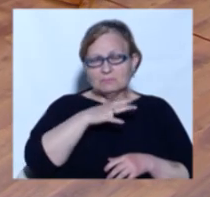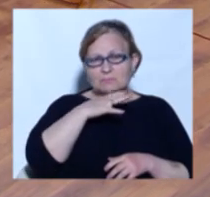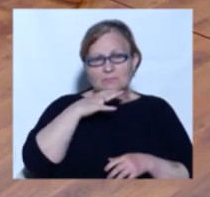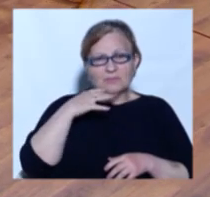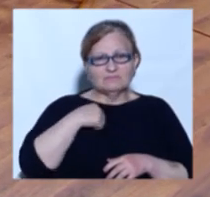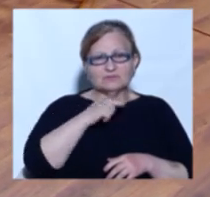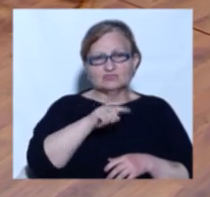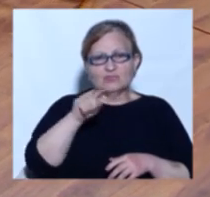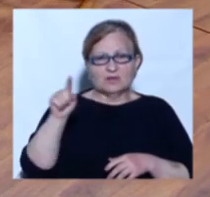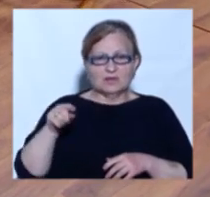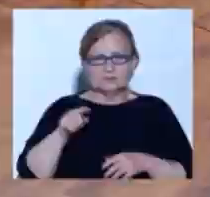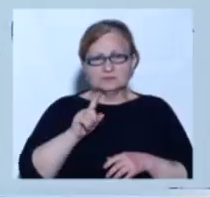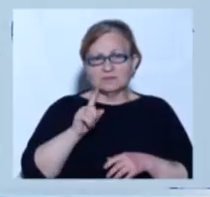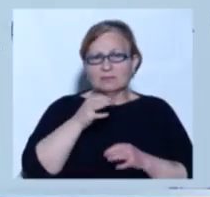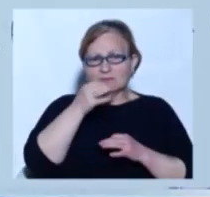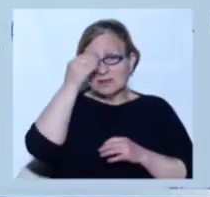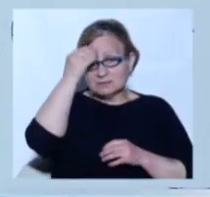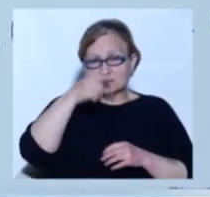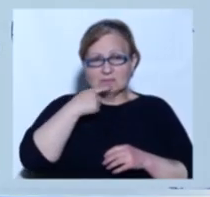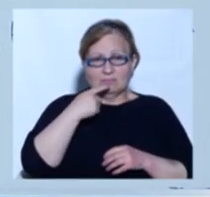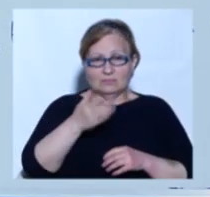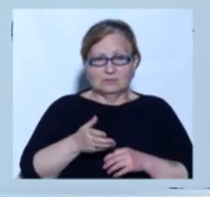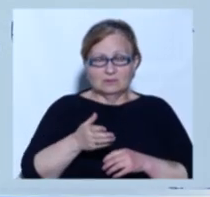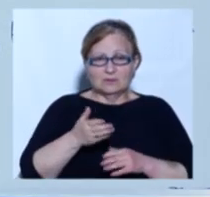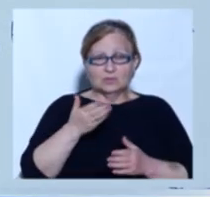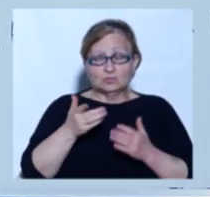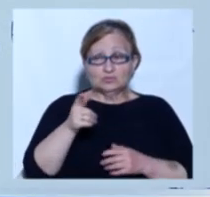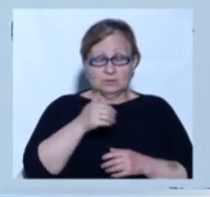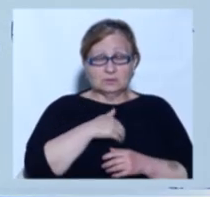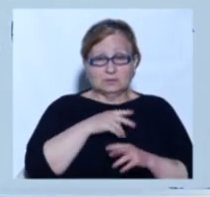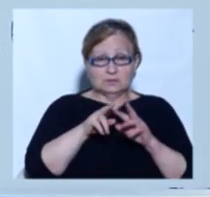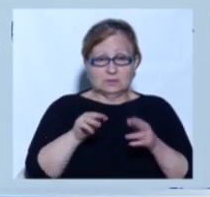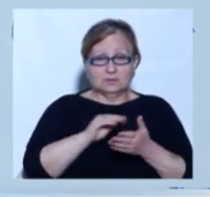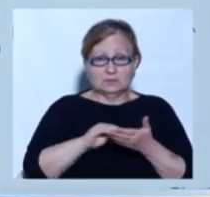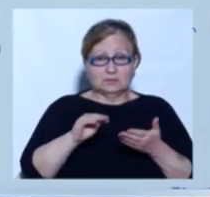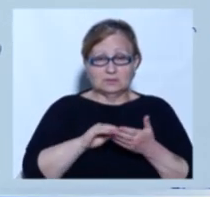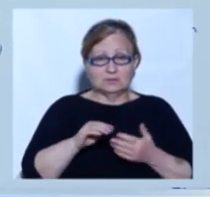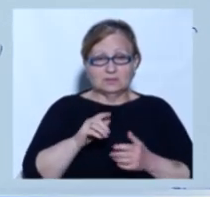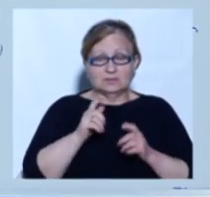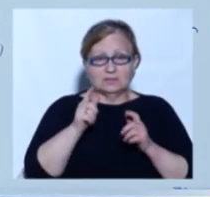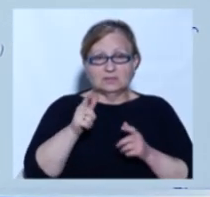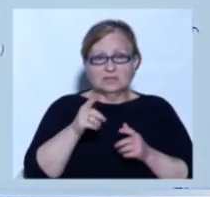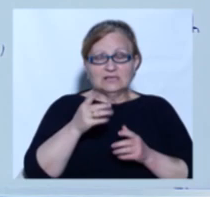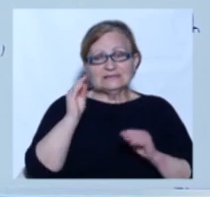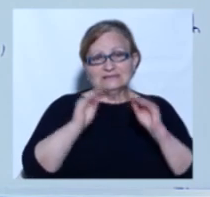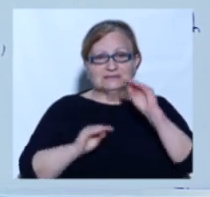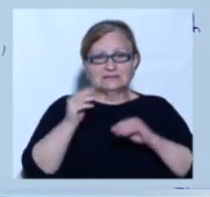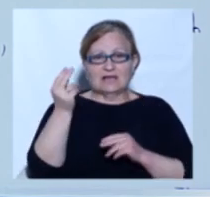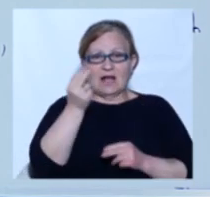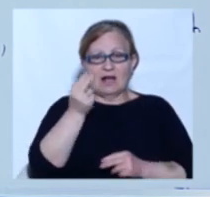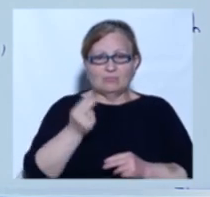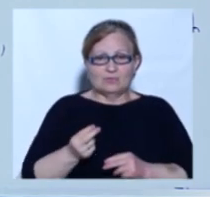სათქმელს ამბობს. თუ მოისურვებ რომ ჰაიკუ დაწერო, სასურველი იქნება რომ გააფორმო კიდეც